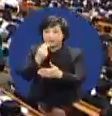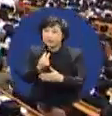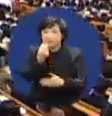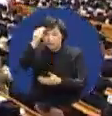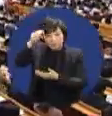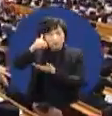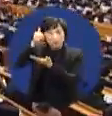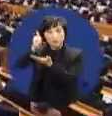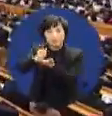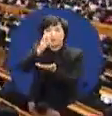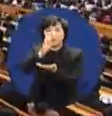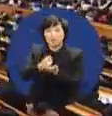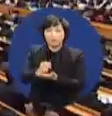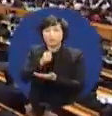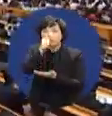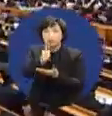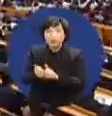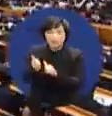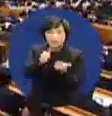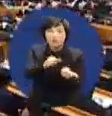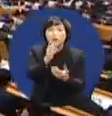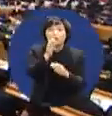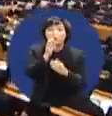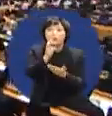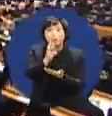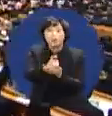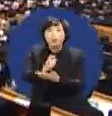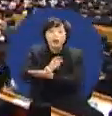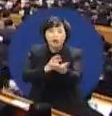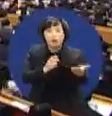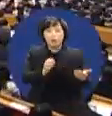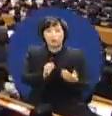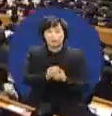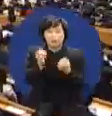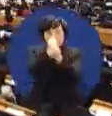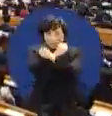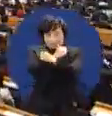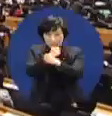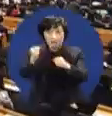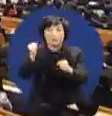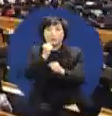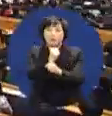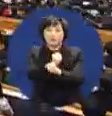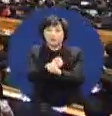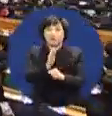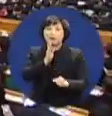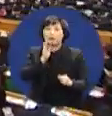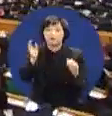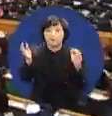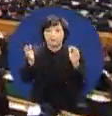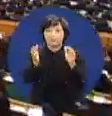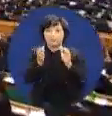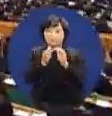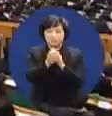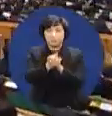성령의 법이 죄와 사망의 법에서 너를 해방하였음이라. 아멘.